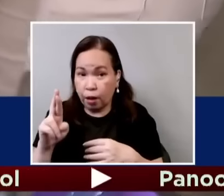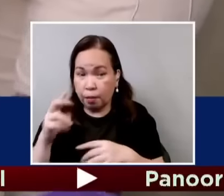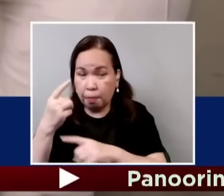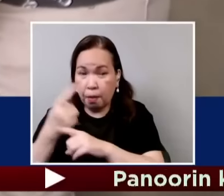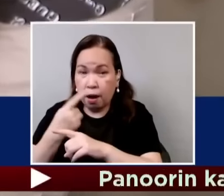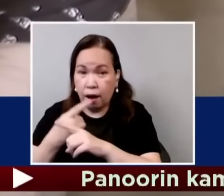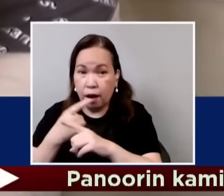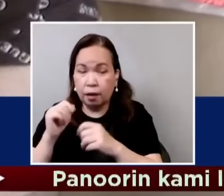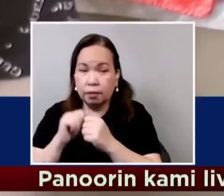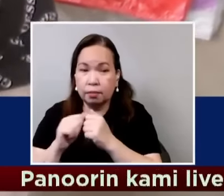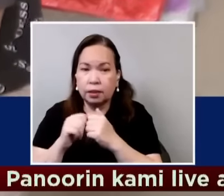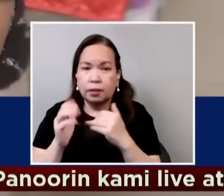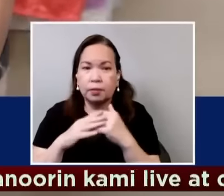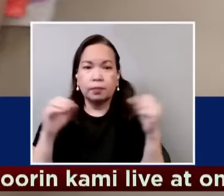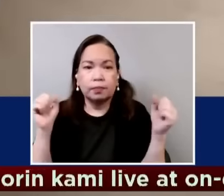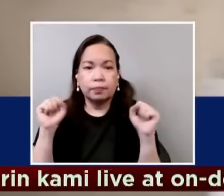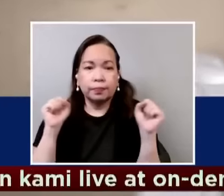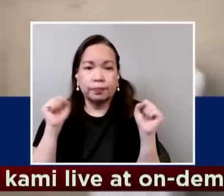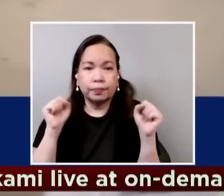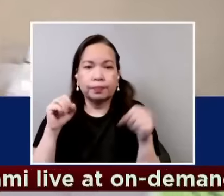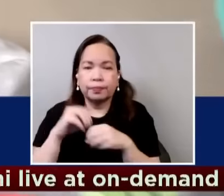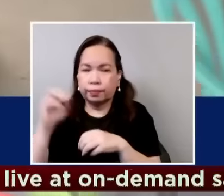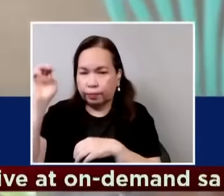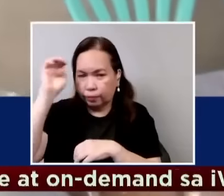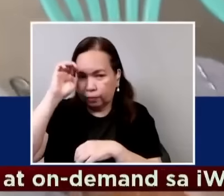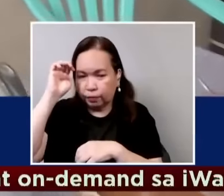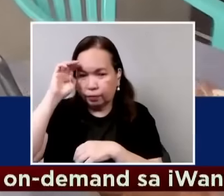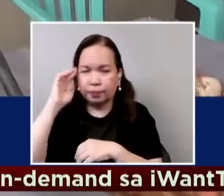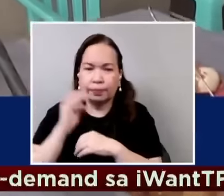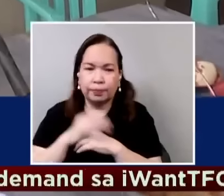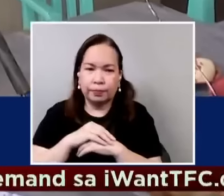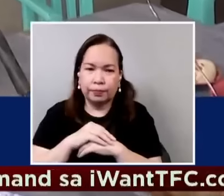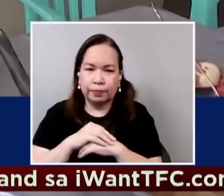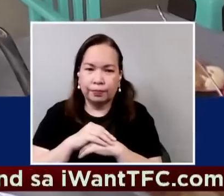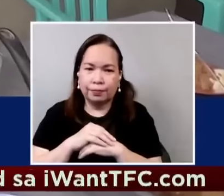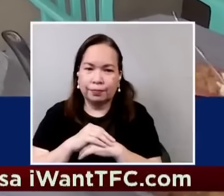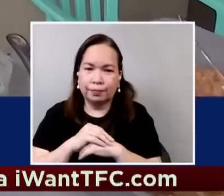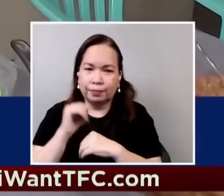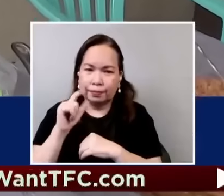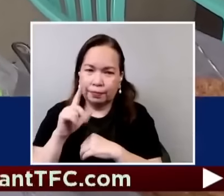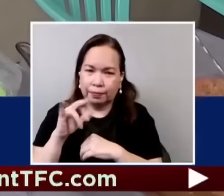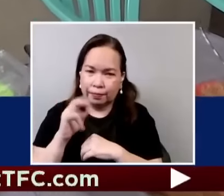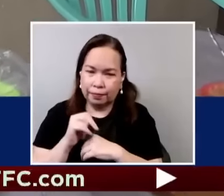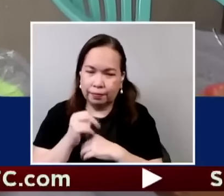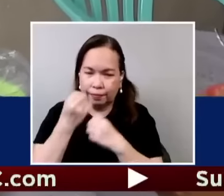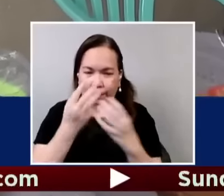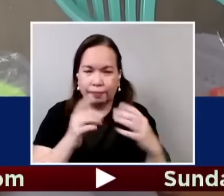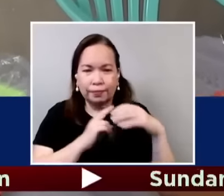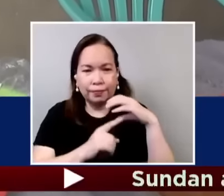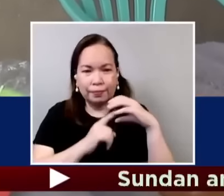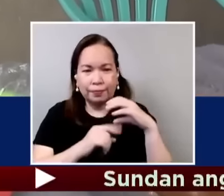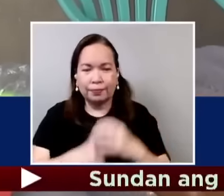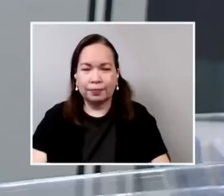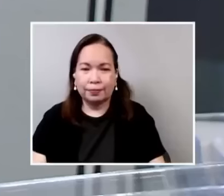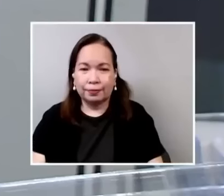na ang winter season sa Europa. Alvin L. Chico, ABS-CBN News.